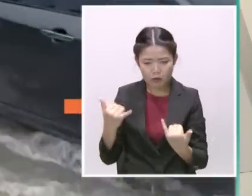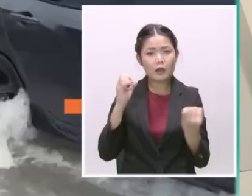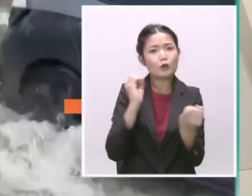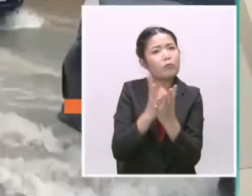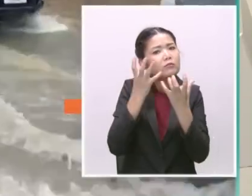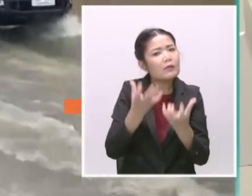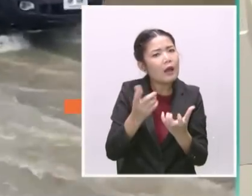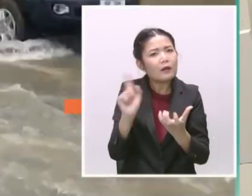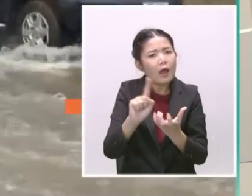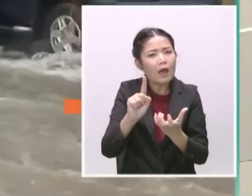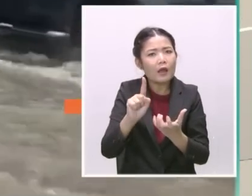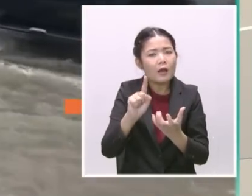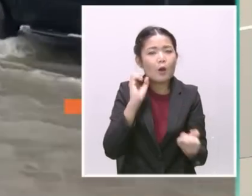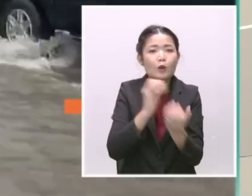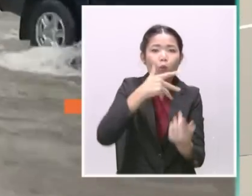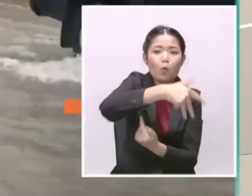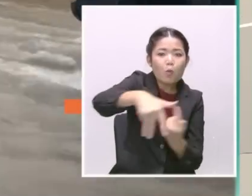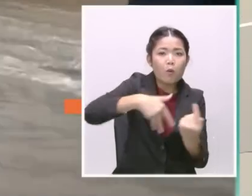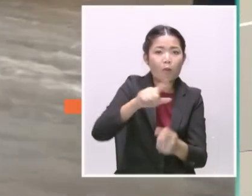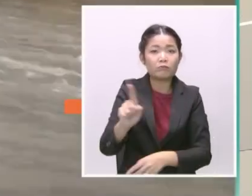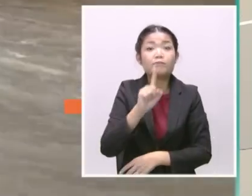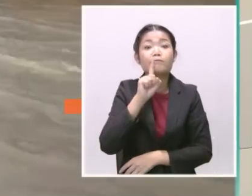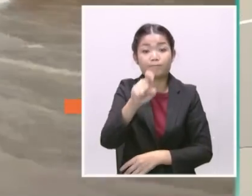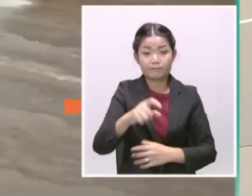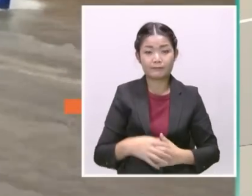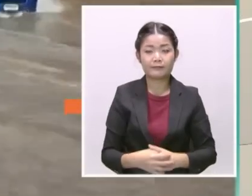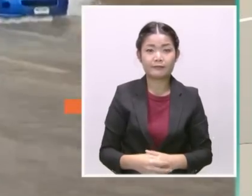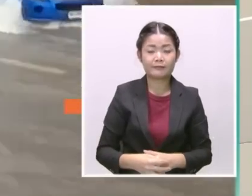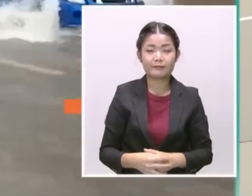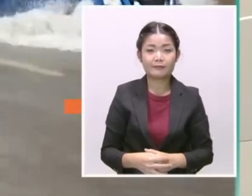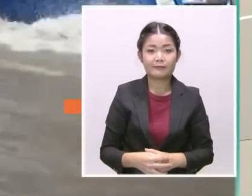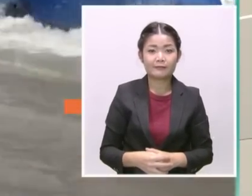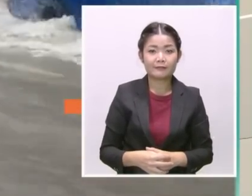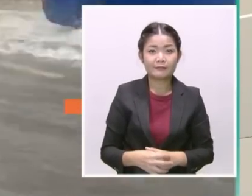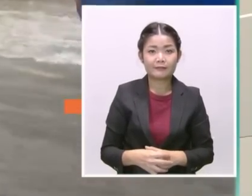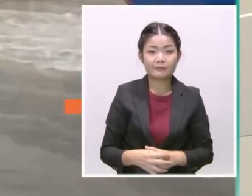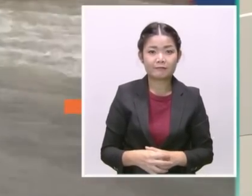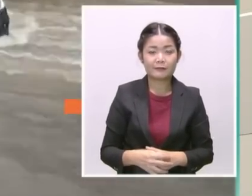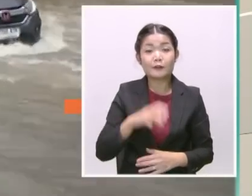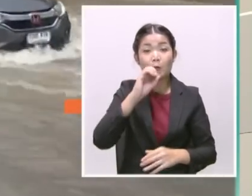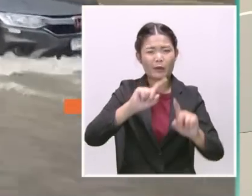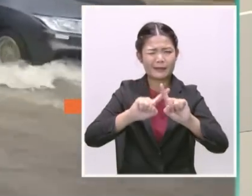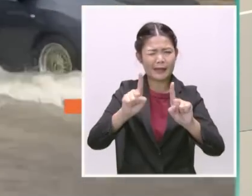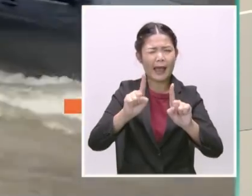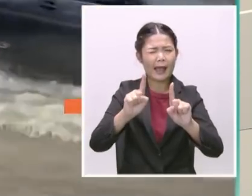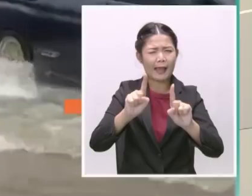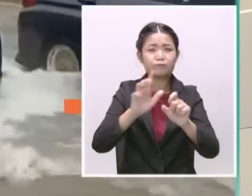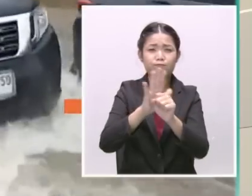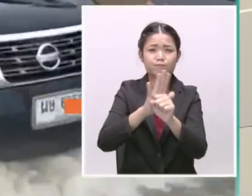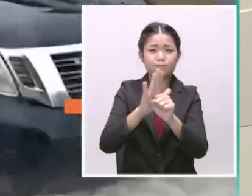ขนาดไหนแลวเกิดอะไรขึ้บ้างกัส่แวดล้อมททะเลของบ้านเราในช่วเวลานั้นแต่ต่างกันบ้าง